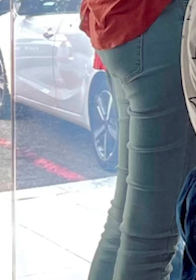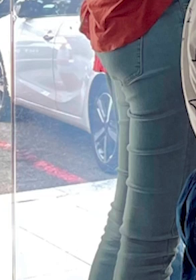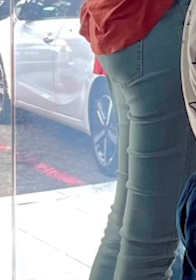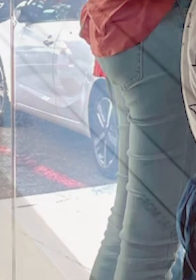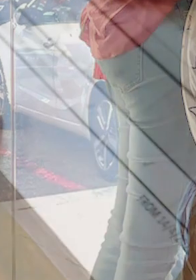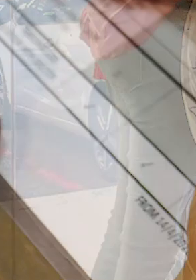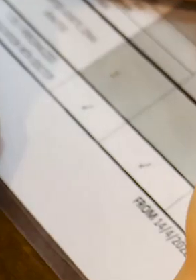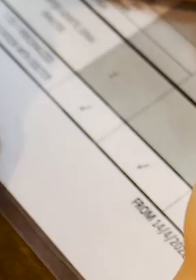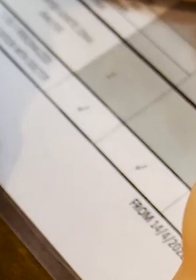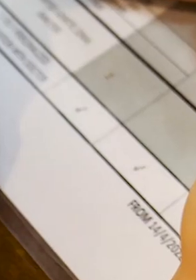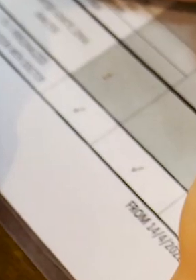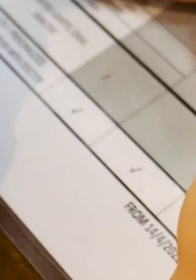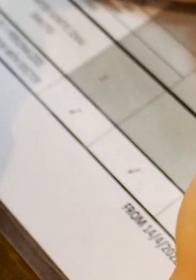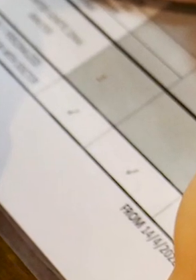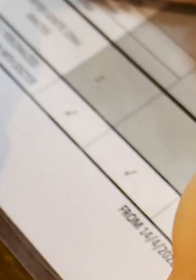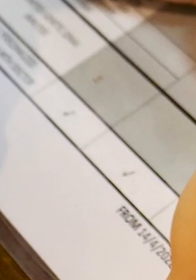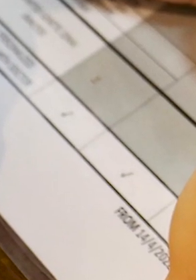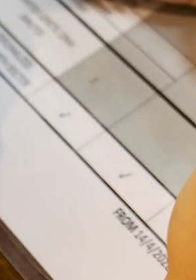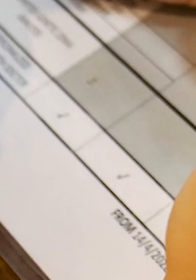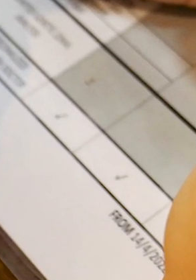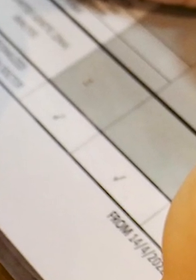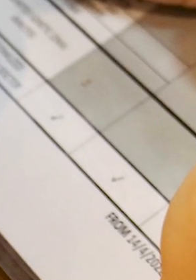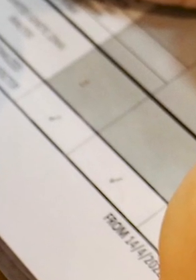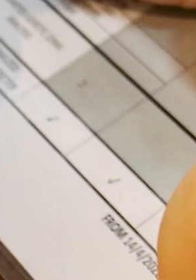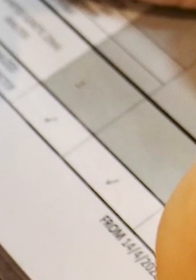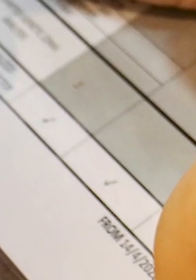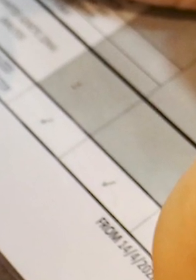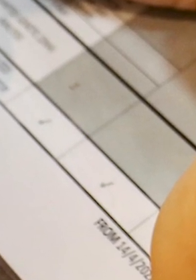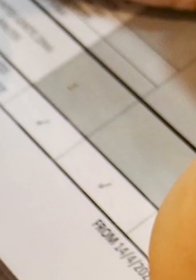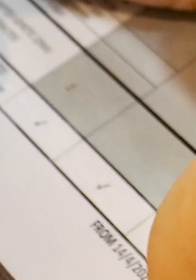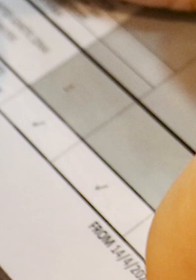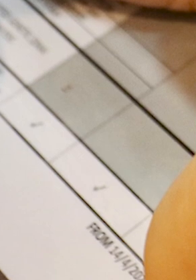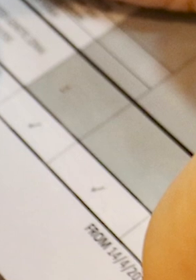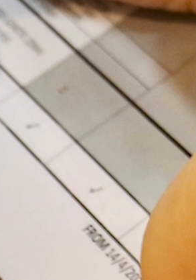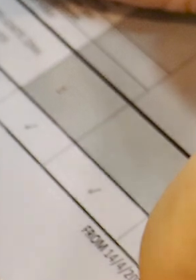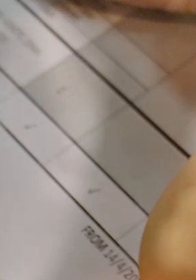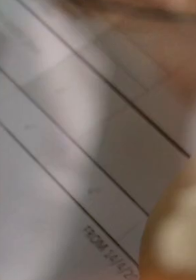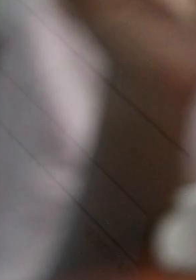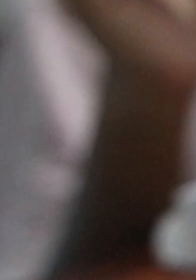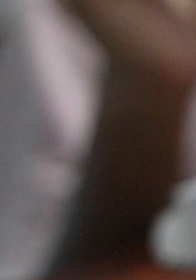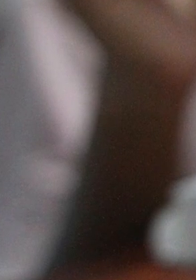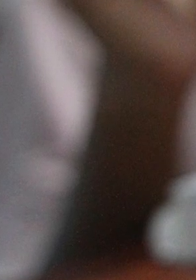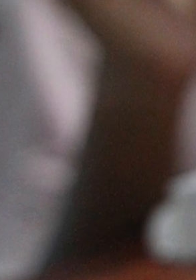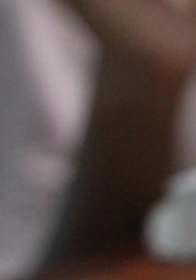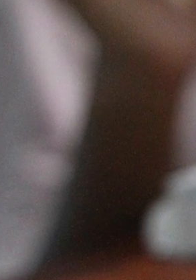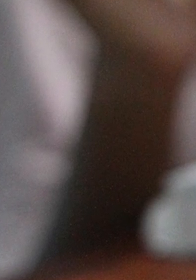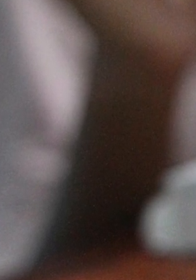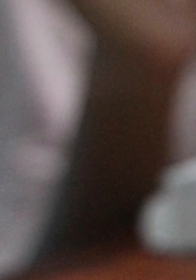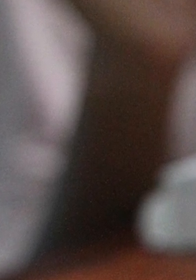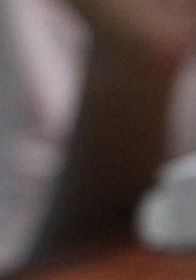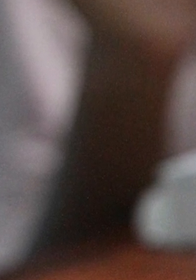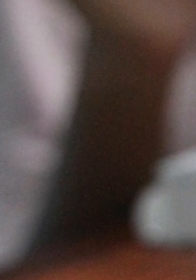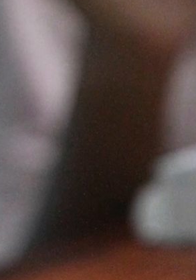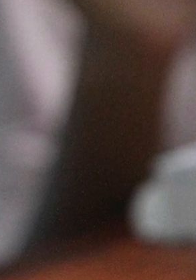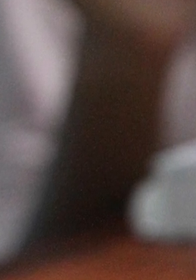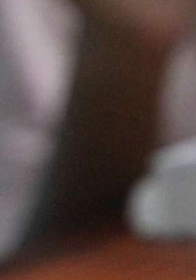kluster. Daripada 279 kluster yang dilaporkan, 24 kluster telah disahkan sebagai kluster influenza, manakala 203 kluster bagi kategori